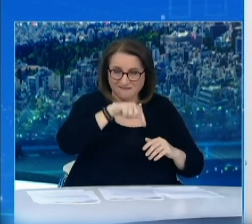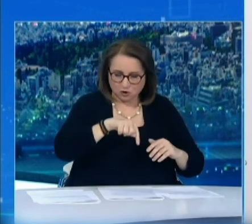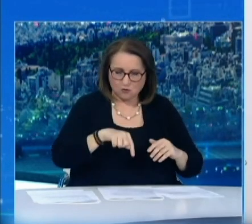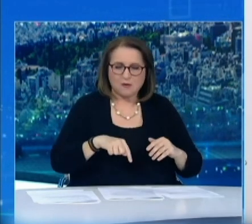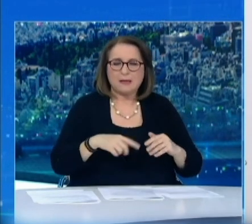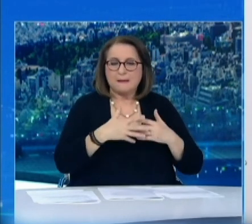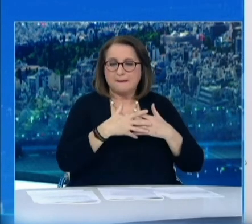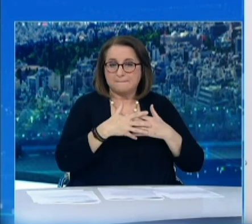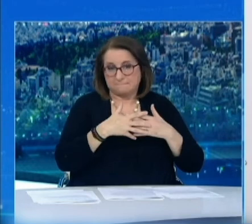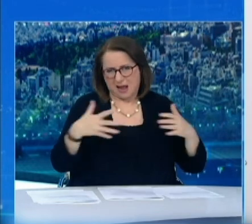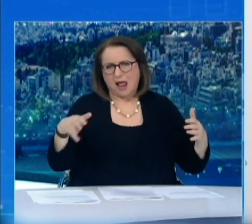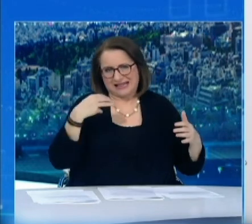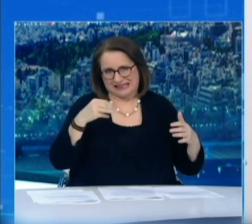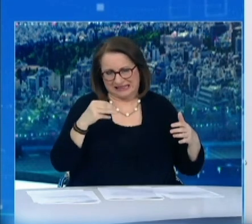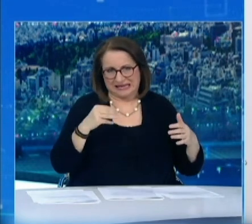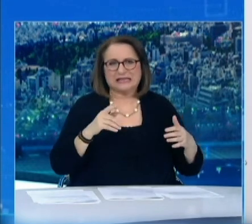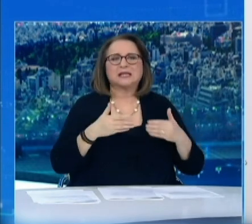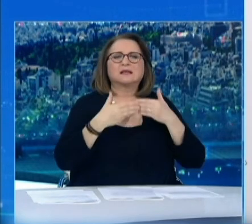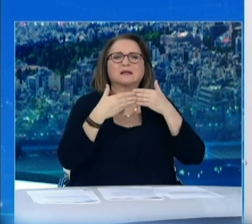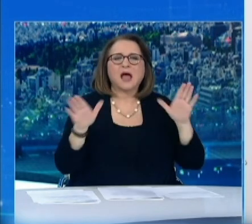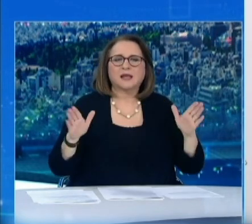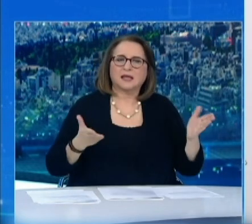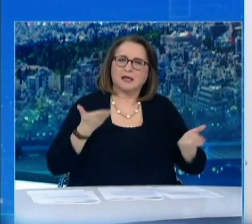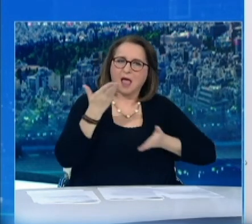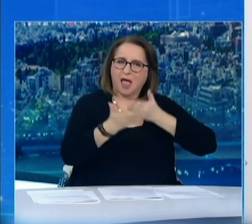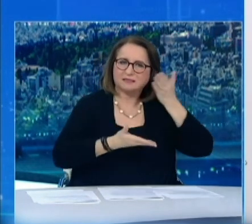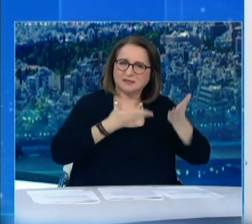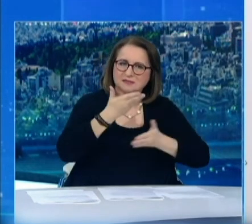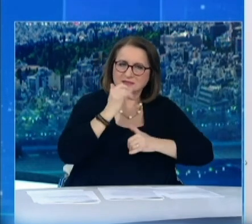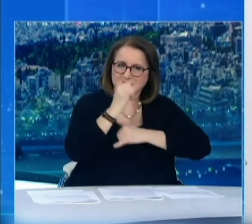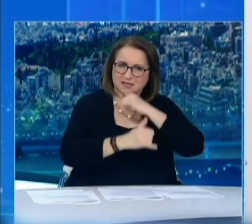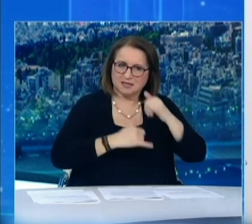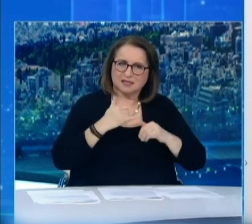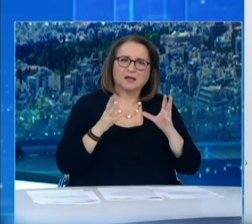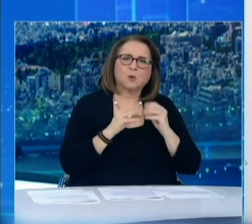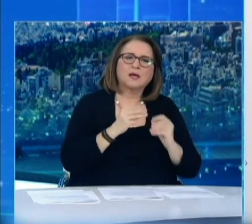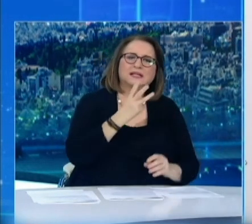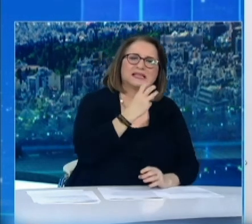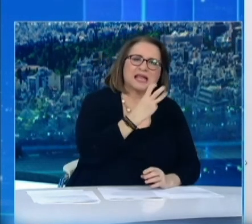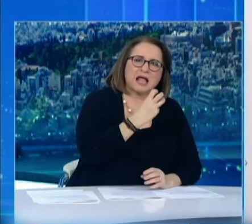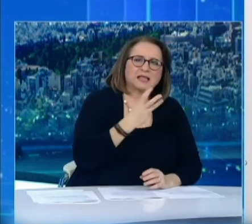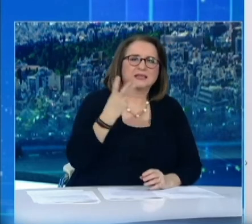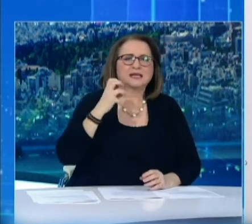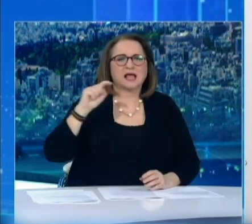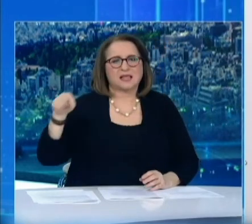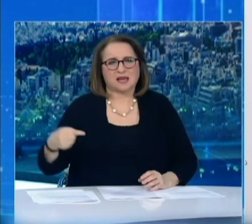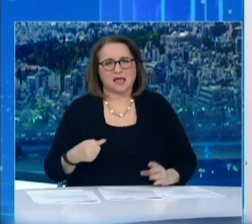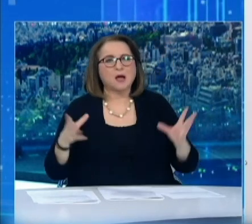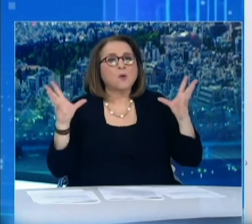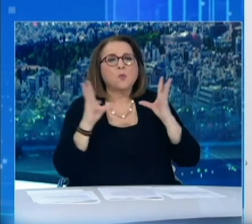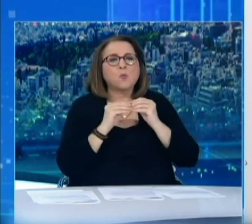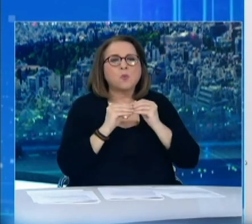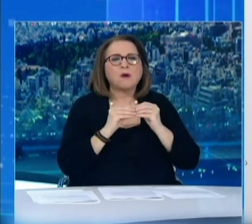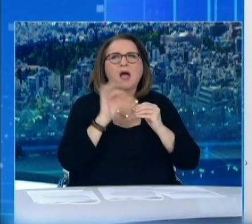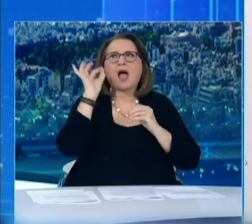να μπορούν να κλείνουν ραντεβού οι συμπολίτες μας ηλικιακής ομάδας 30-39 για το εμβόλιο της AstraZeneca,